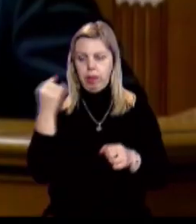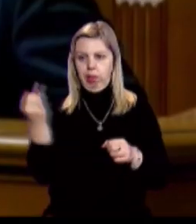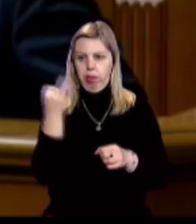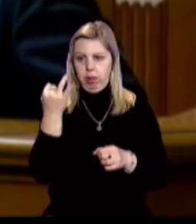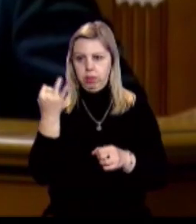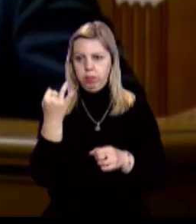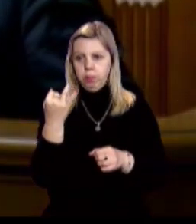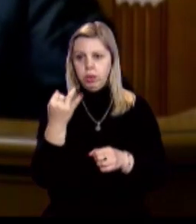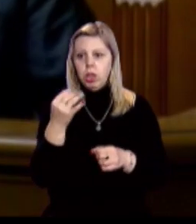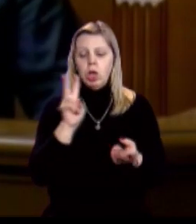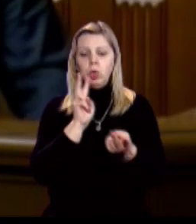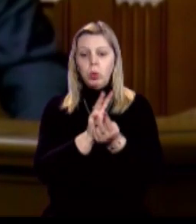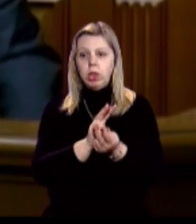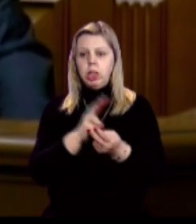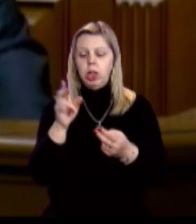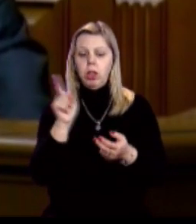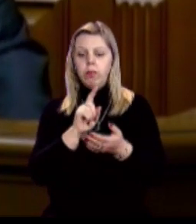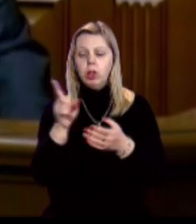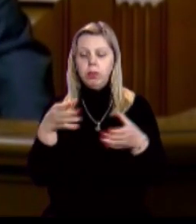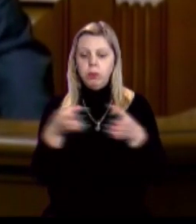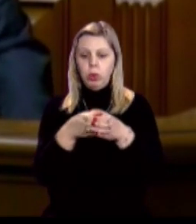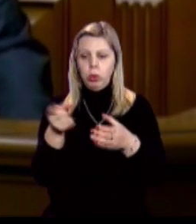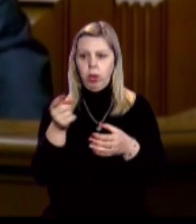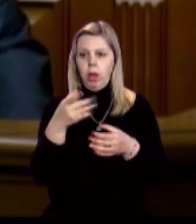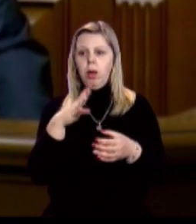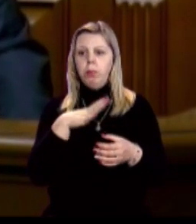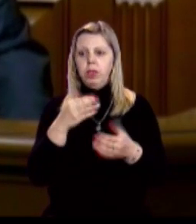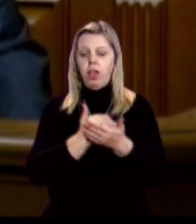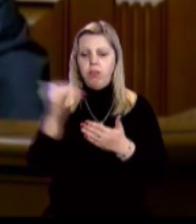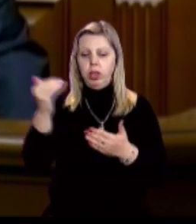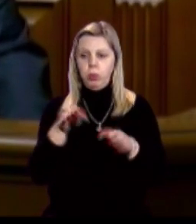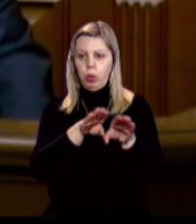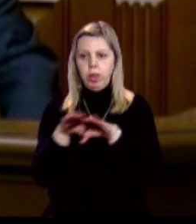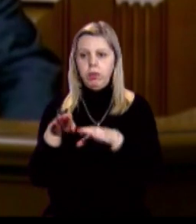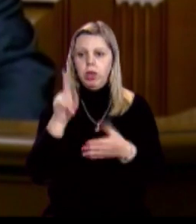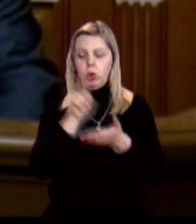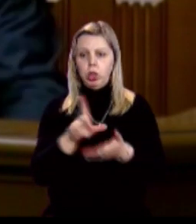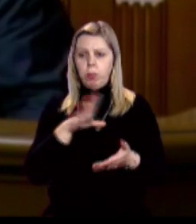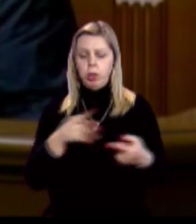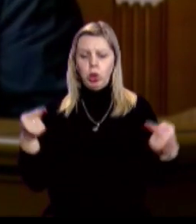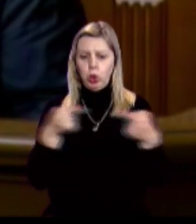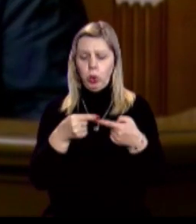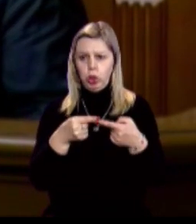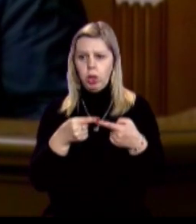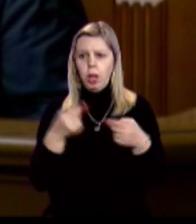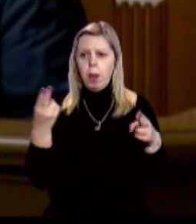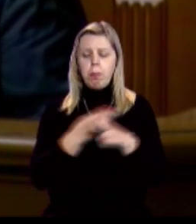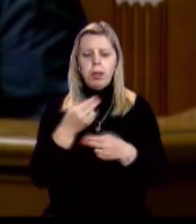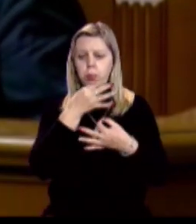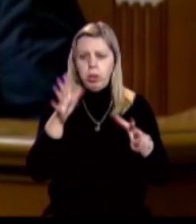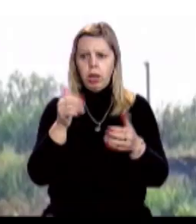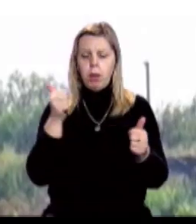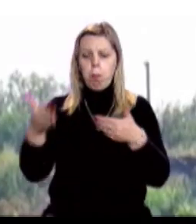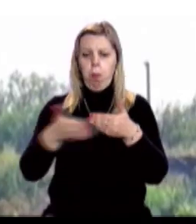інтереси. Зустрічі в нормандському форматі на найвищому рівні мають бути точно без будь-яких